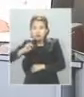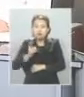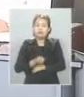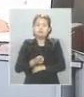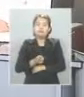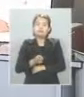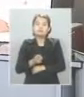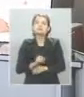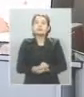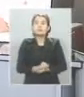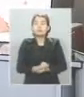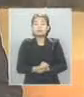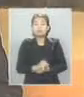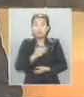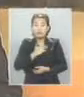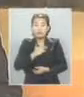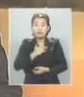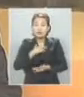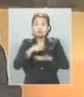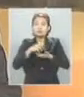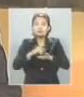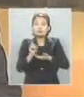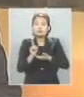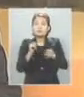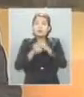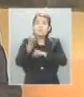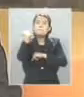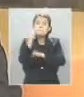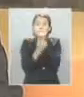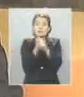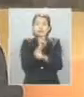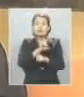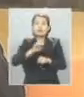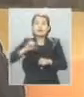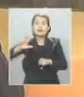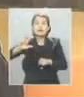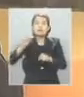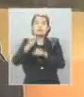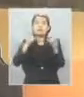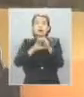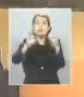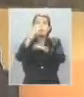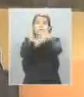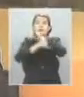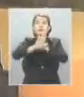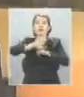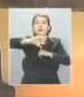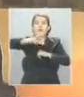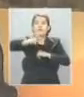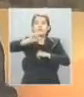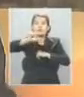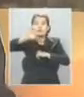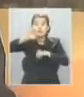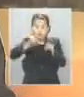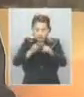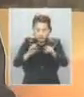ตุการณ์ที่ผมว่าก็คือกรณีที่แผ่นไหวที่ชิลีเมื่อปี2503นะฮะเขาเกยกันอยู่40เมตรแล้วก็ดีดนะฮะเป็นม